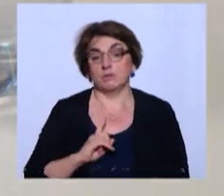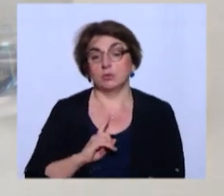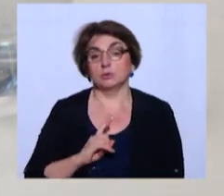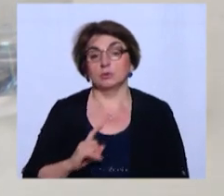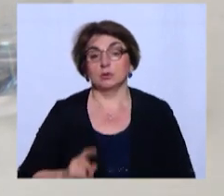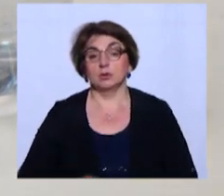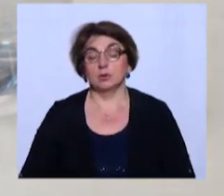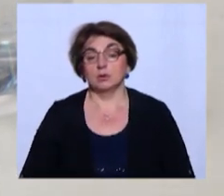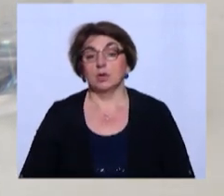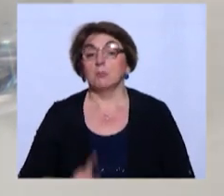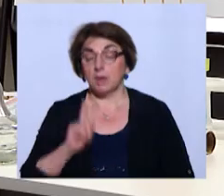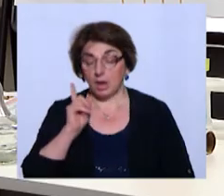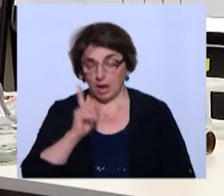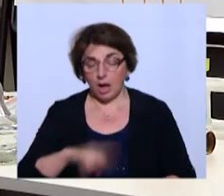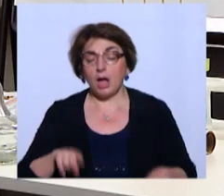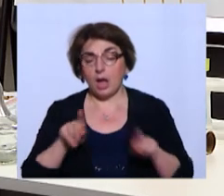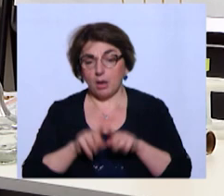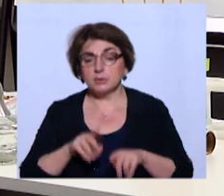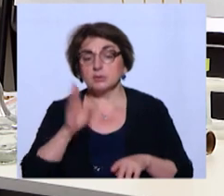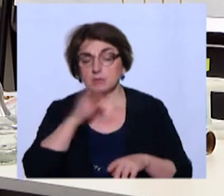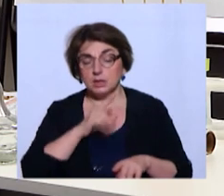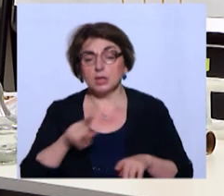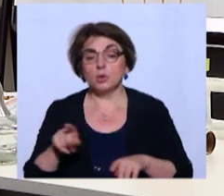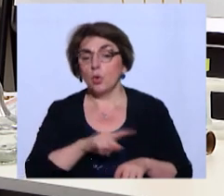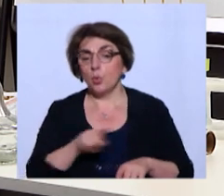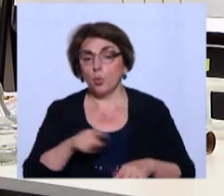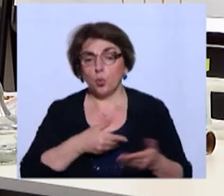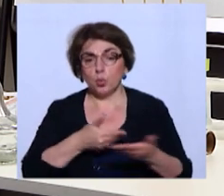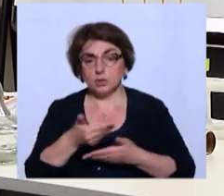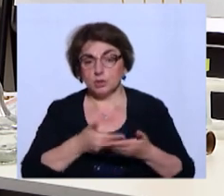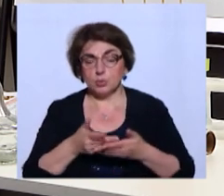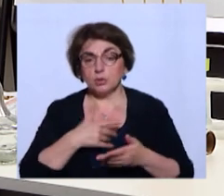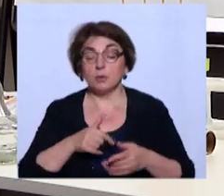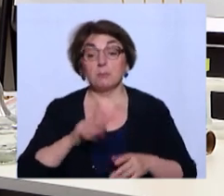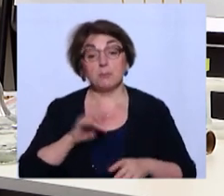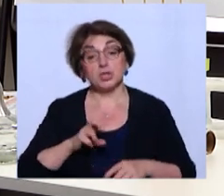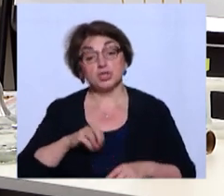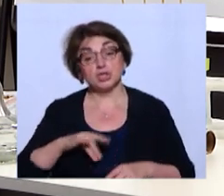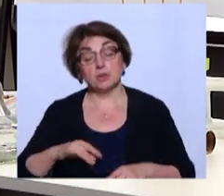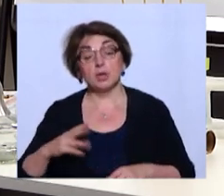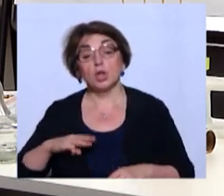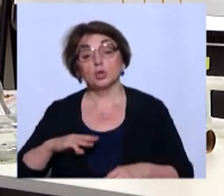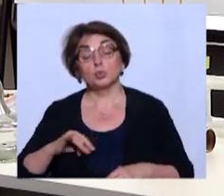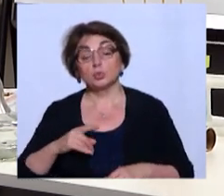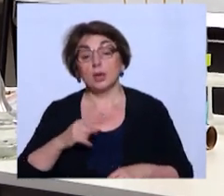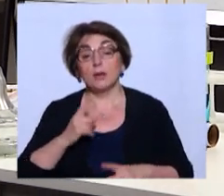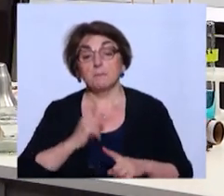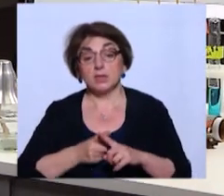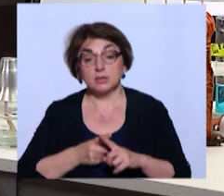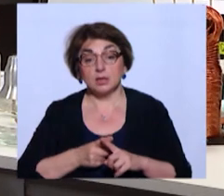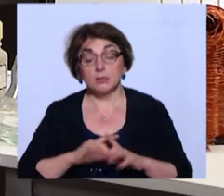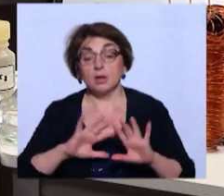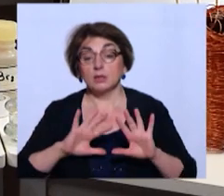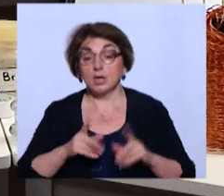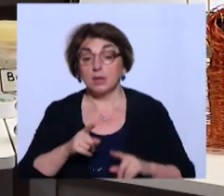თუმცა ის წყალთანაც ასევე აქტიურად ურთიერთქმედებს, თუმცა არა ისე აქტიურად, როგორც ეს იყო ტუტე მეტალების შემთხვევაში. რაც შეეხება